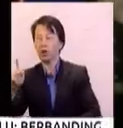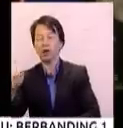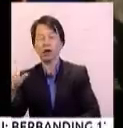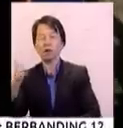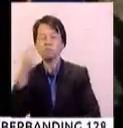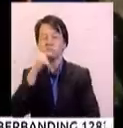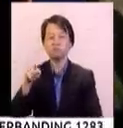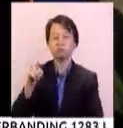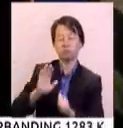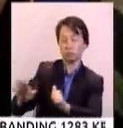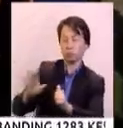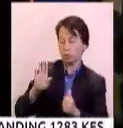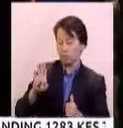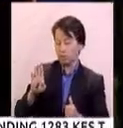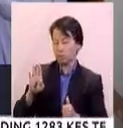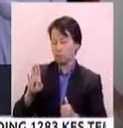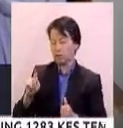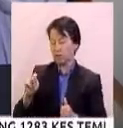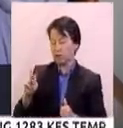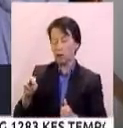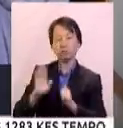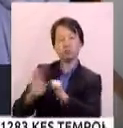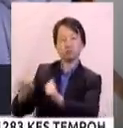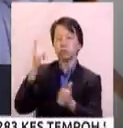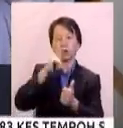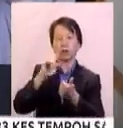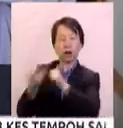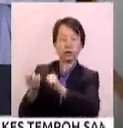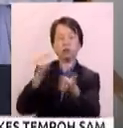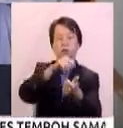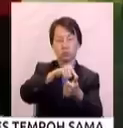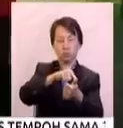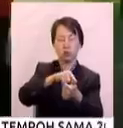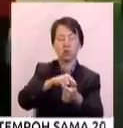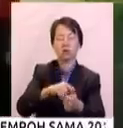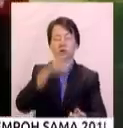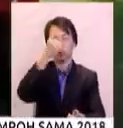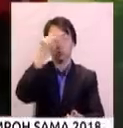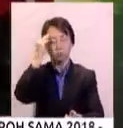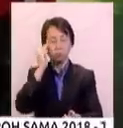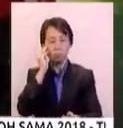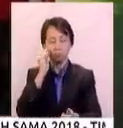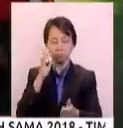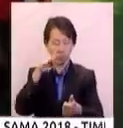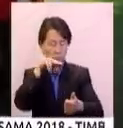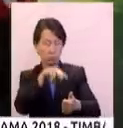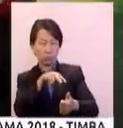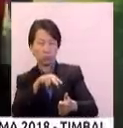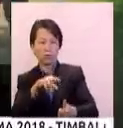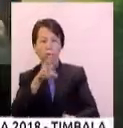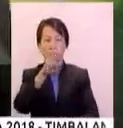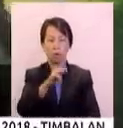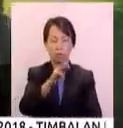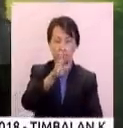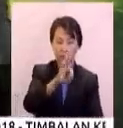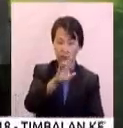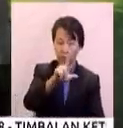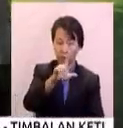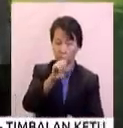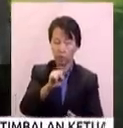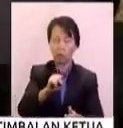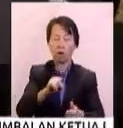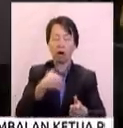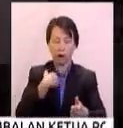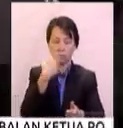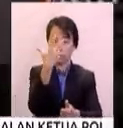dan Biro Tata Negara BTN turut mendapat perhatian Perdana Menteri Tun Dr. Mahathir Mohamad. MFLS dilaksana dalam tiga